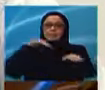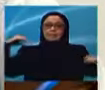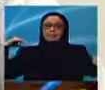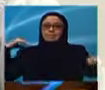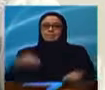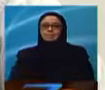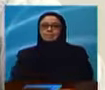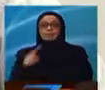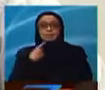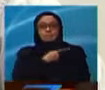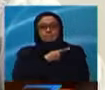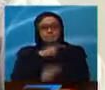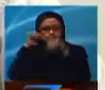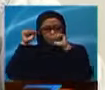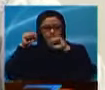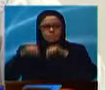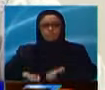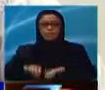Kita dapat mengurangkan